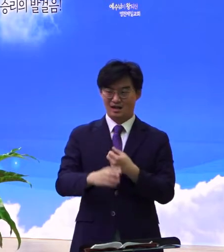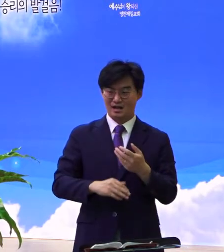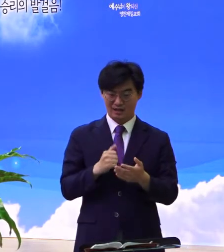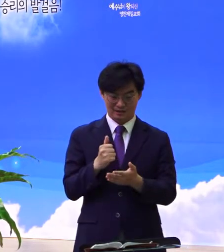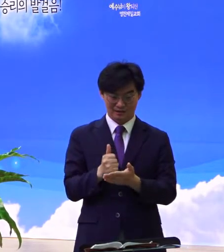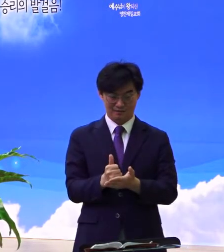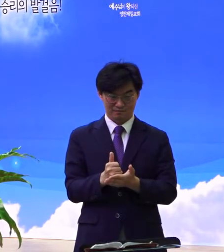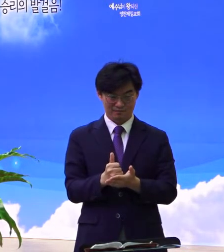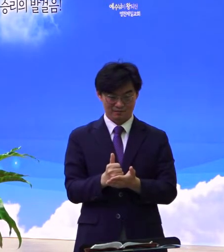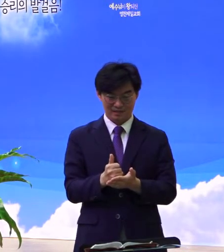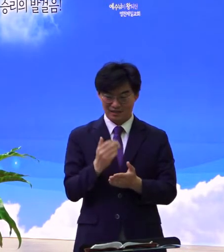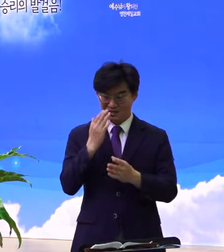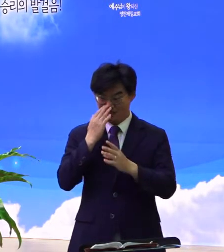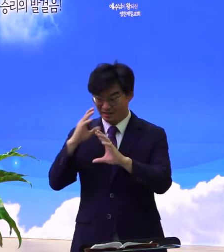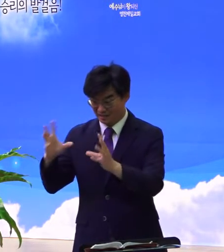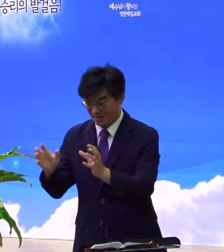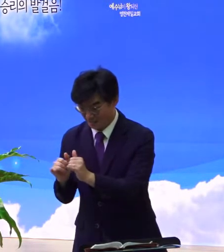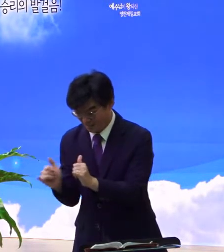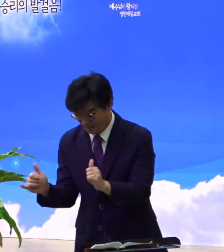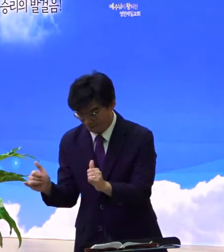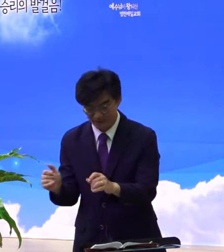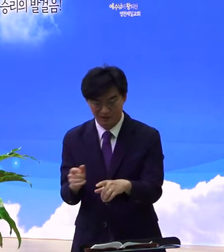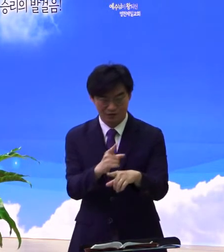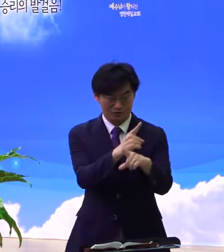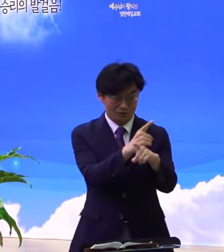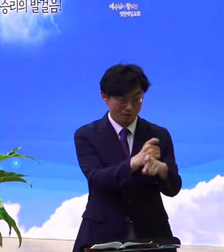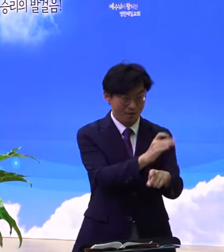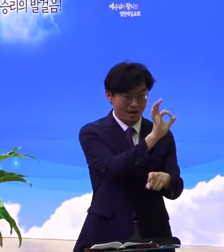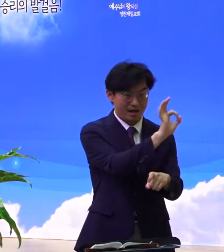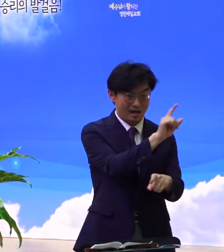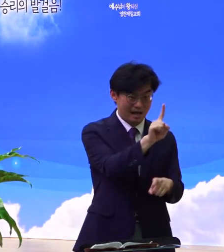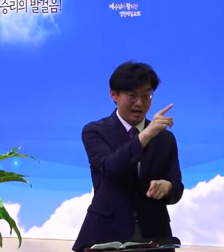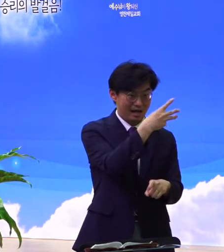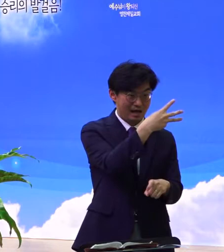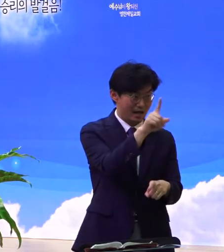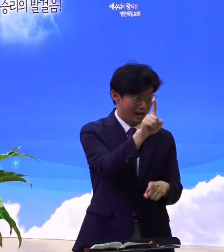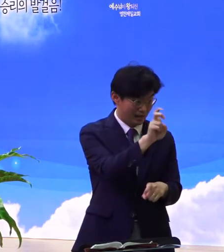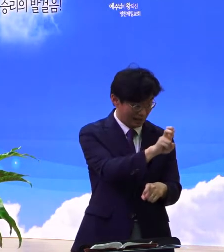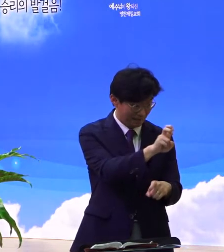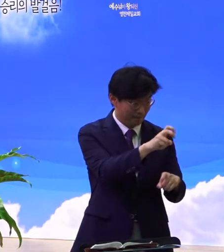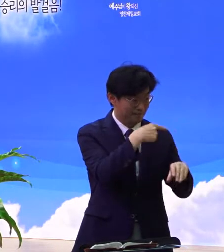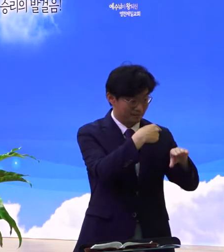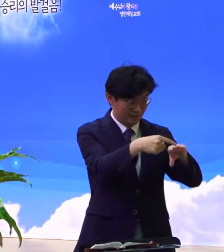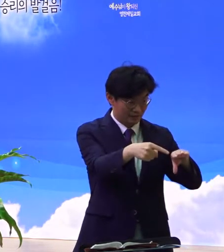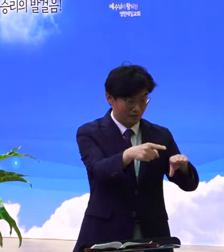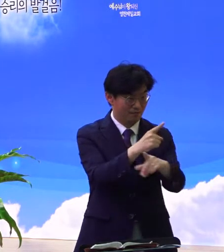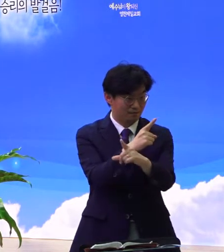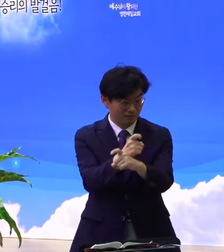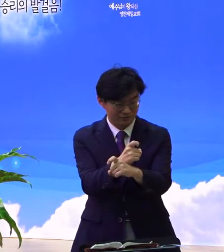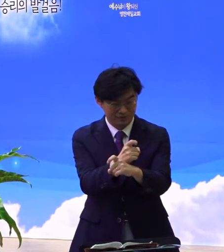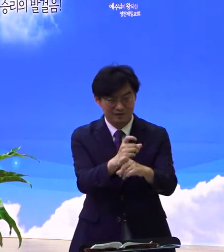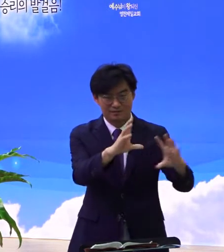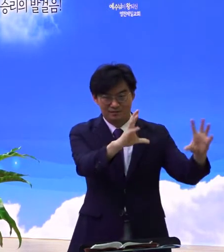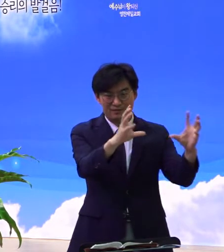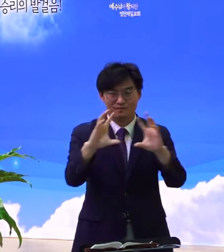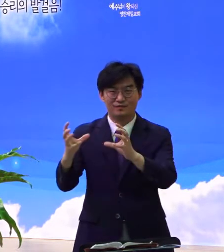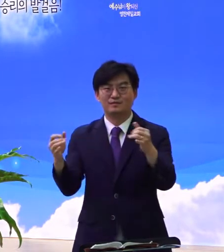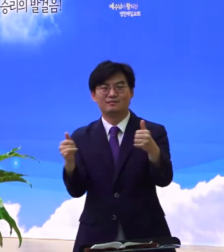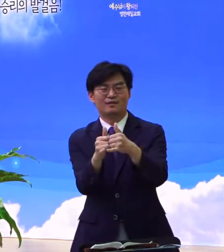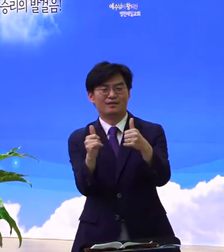백성에게 그리고 이스라엘 백성을 대적했던 아람 군대에게, 아람 민족에게 하신 일이 기록되어